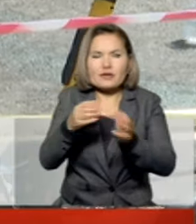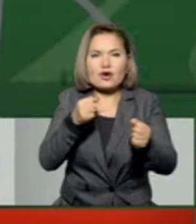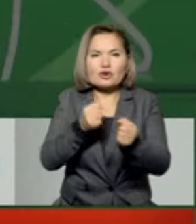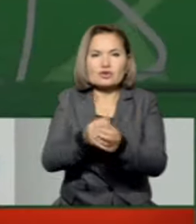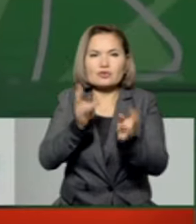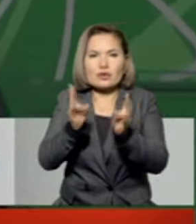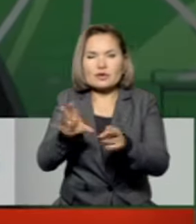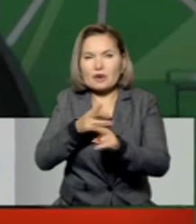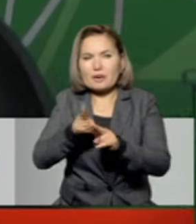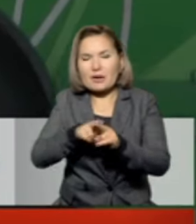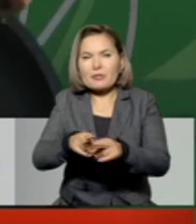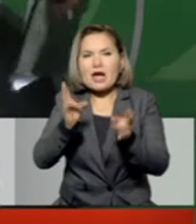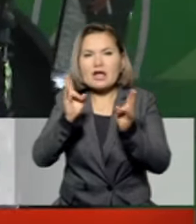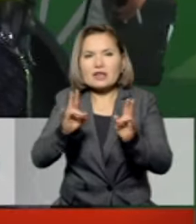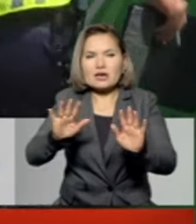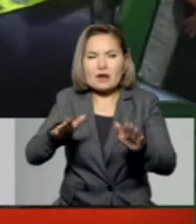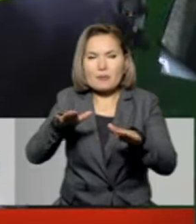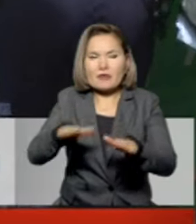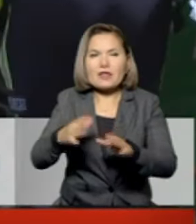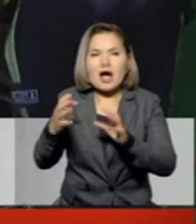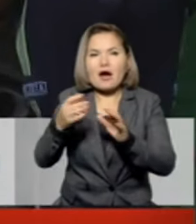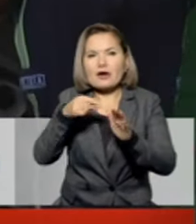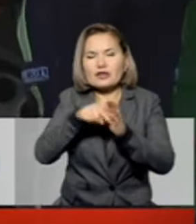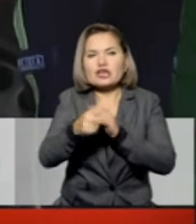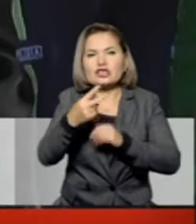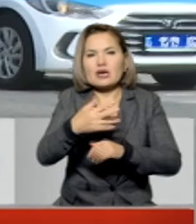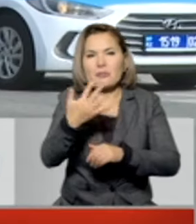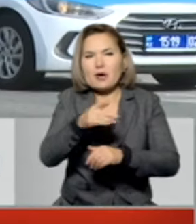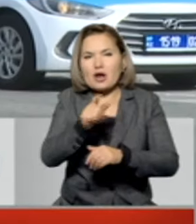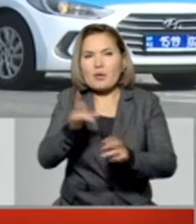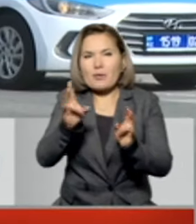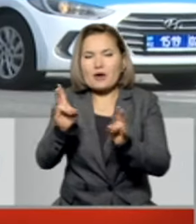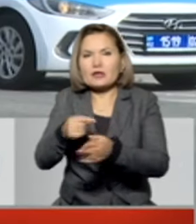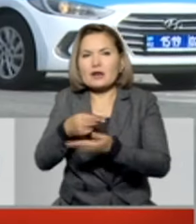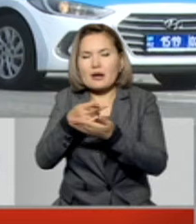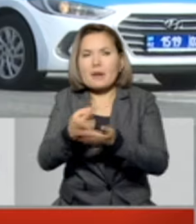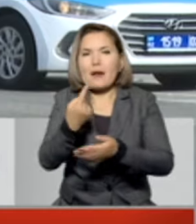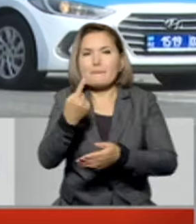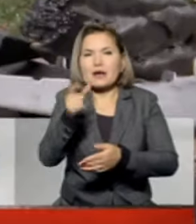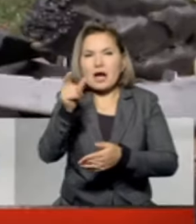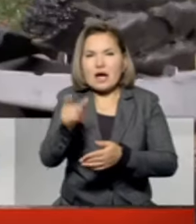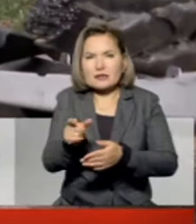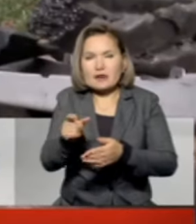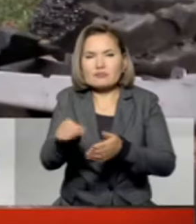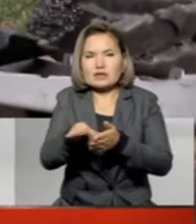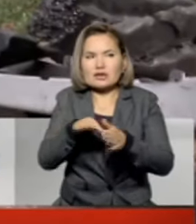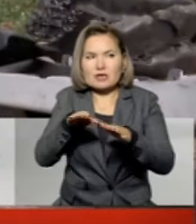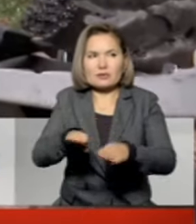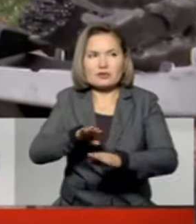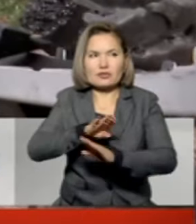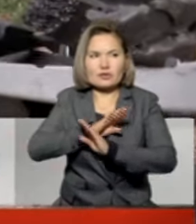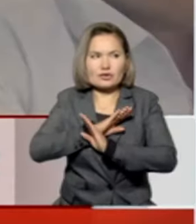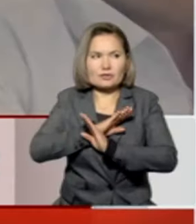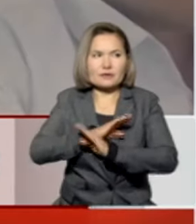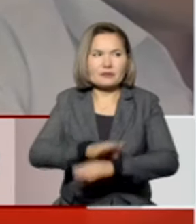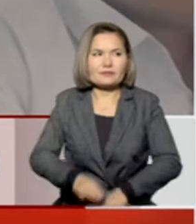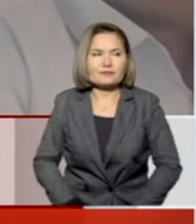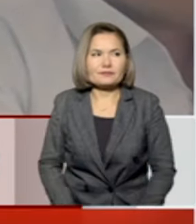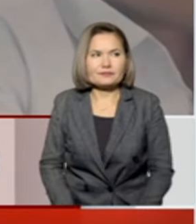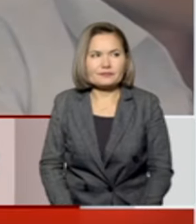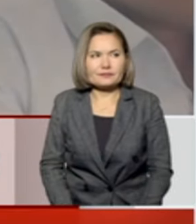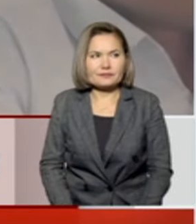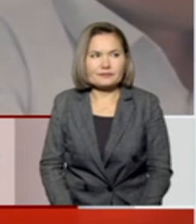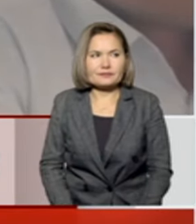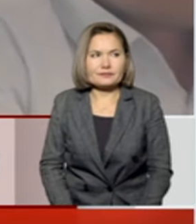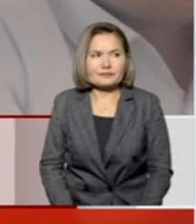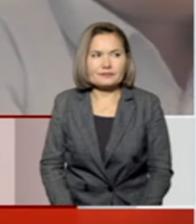соқтығысқан еді. Оқиға салдарынан автобустағы 25 жолаушы зардап шегіп, бір адам көз жұмды. Я не могу